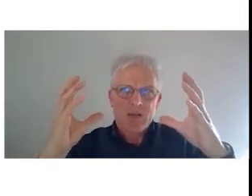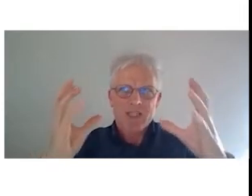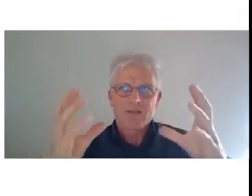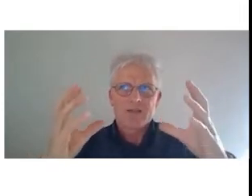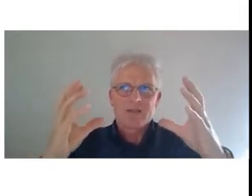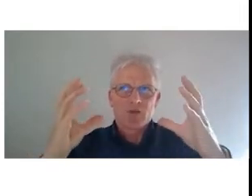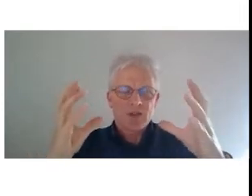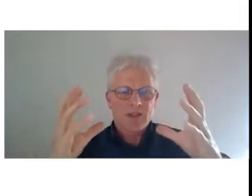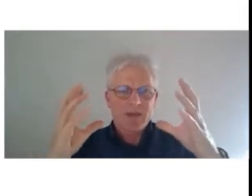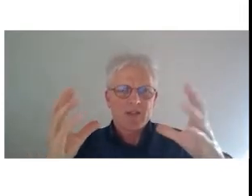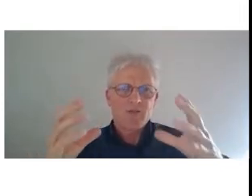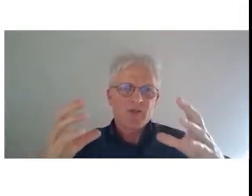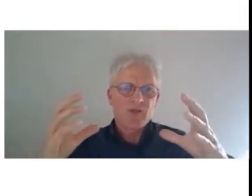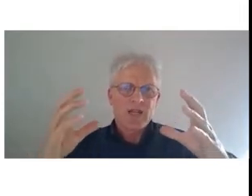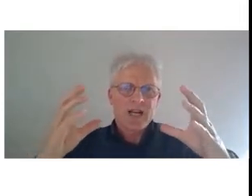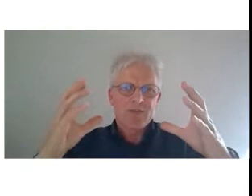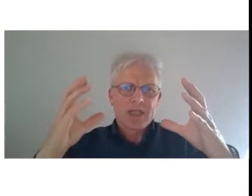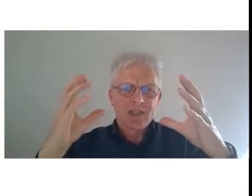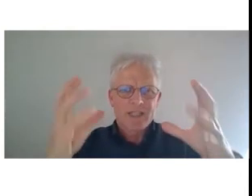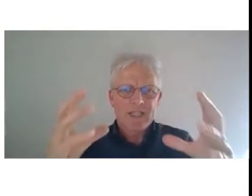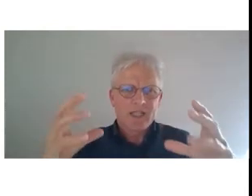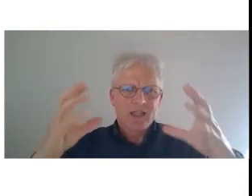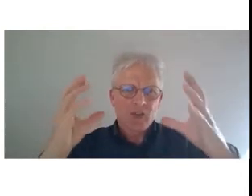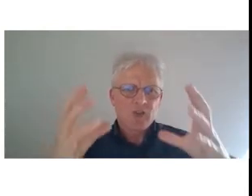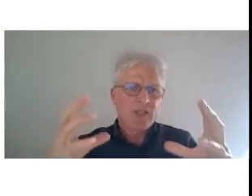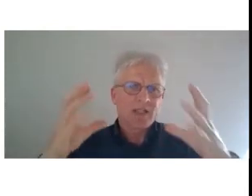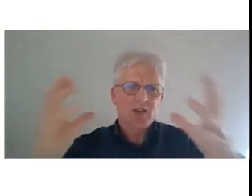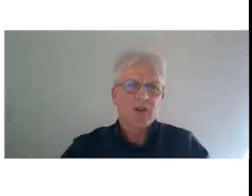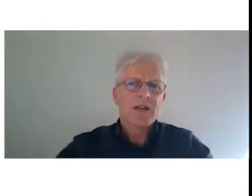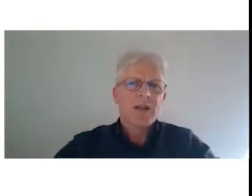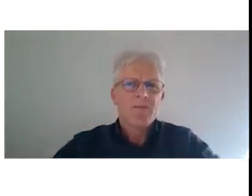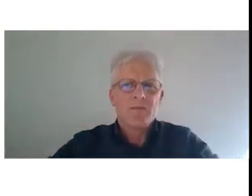die auch gute Grammatikfunktionen haben, die deklinieren,